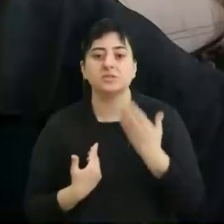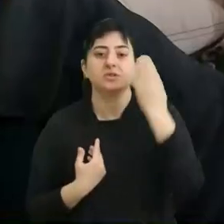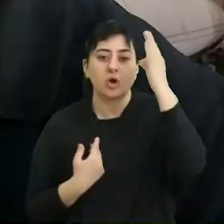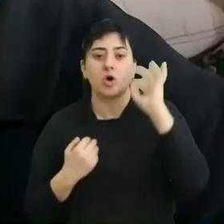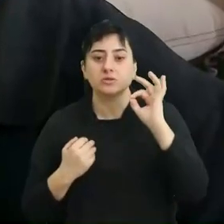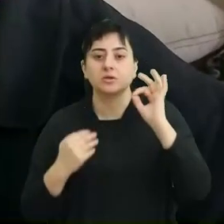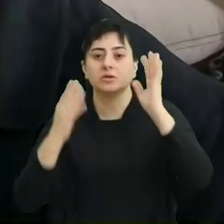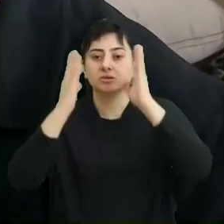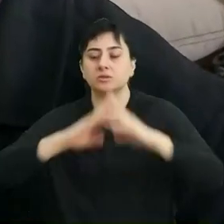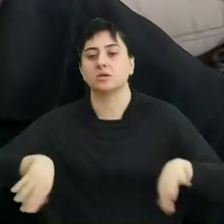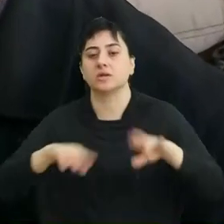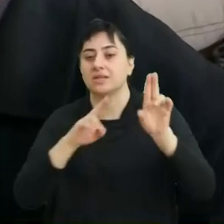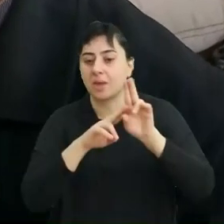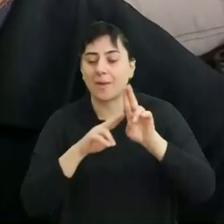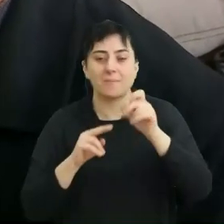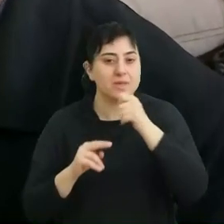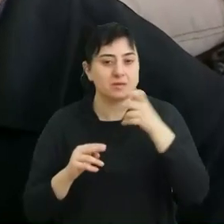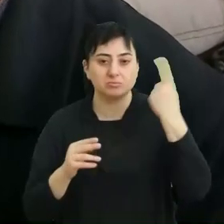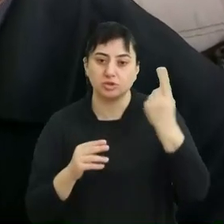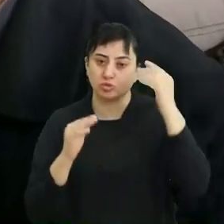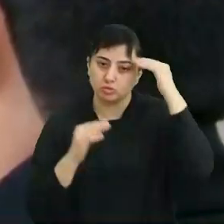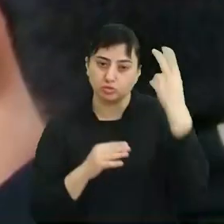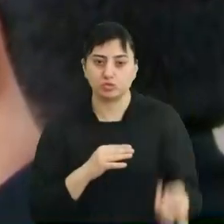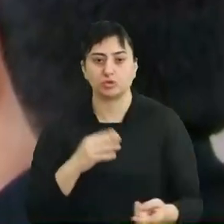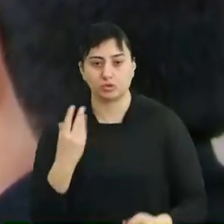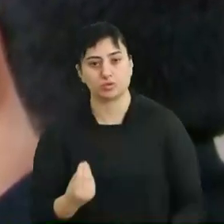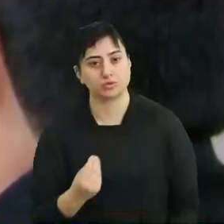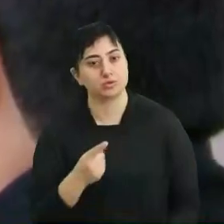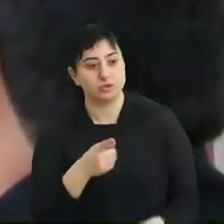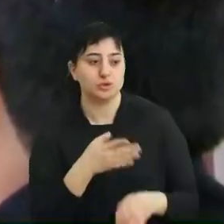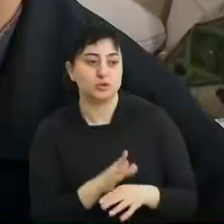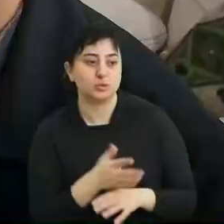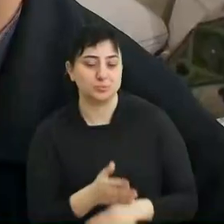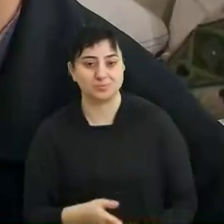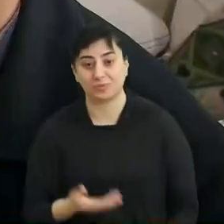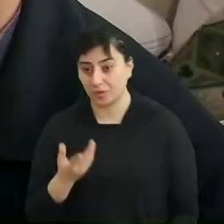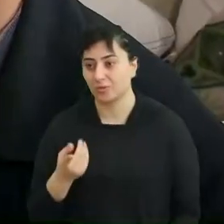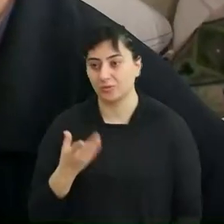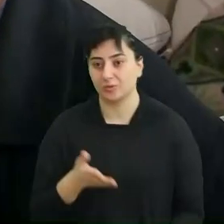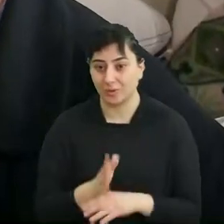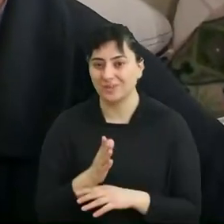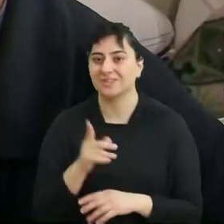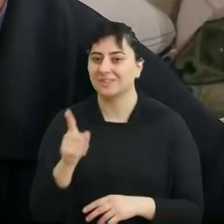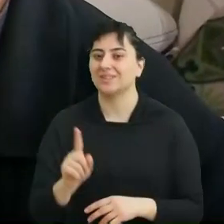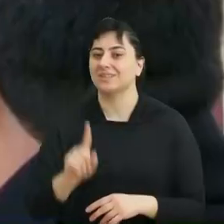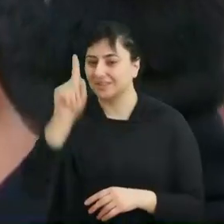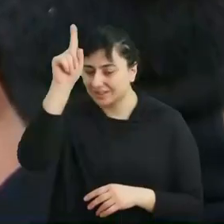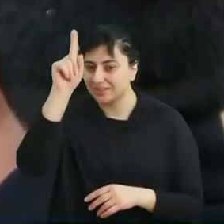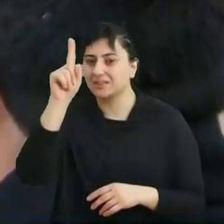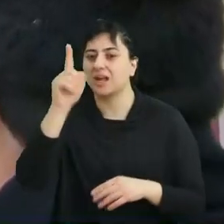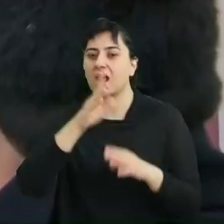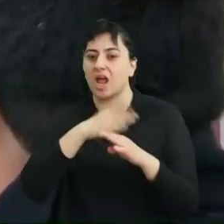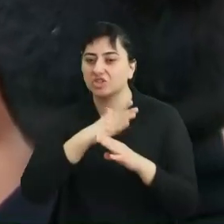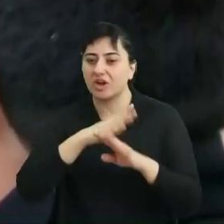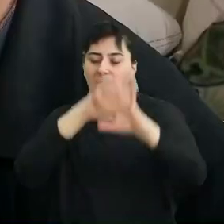çatıya çıkarsam maazallah Kemal Bey'in kafasına neyim düşerim ya? O da doğru. O da doğru. Şimdi sen gideceksin,